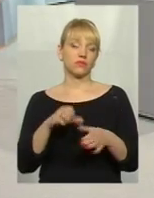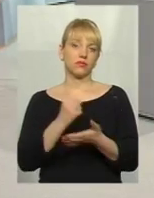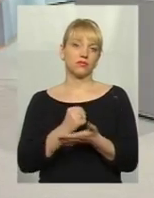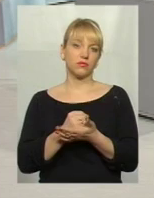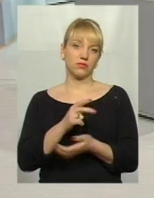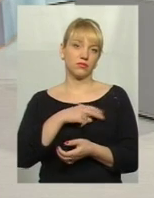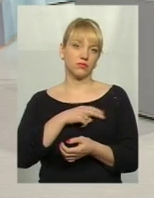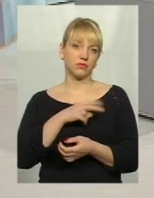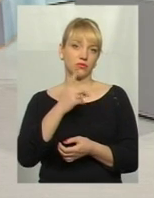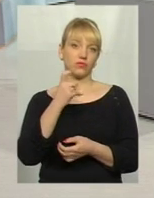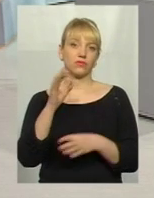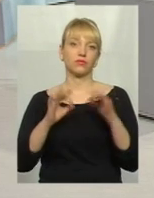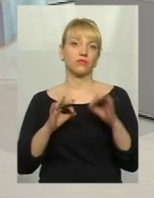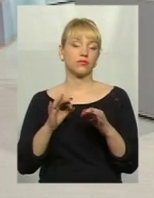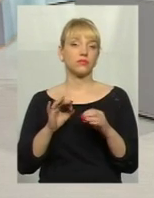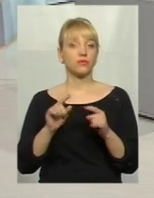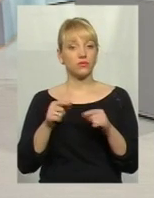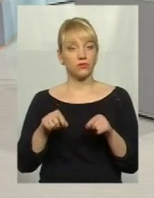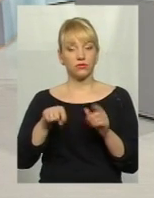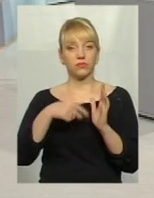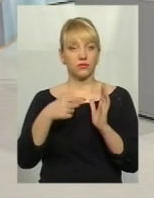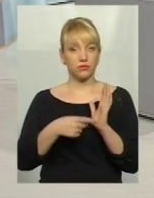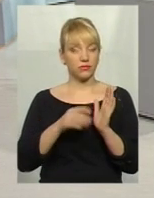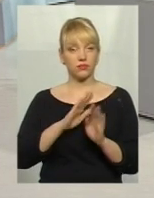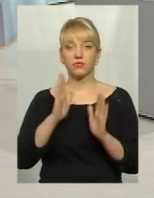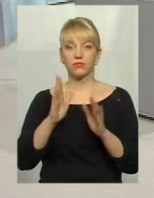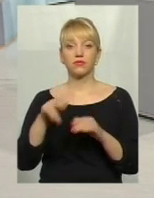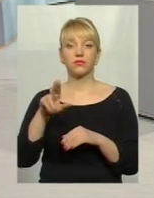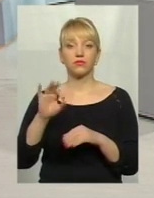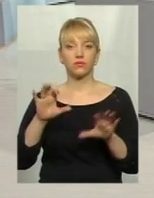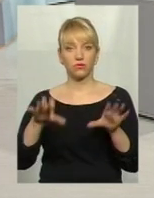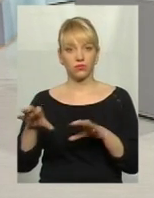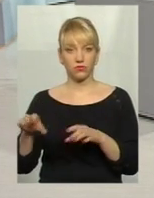премією 100%. Тому тут питання не тільки до голів. Тут питання до